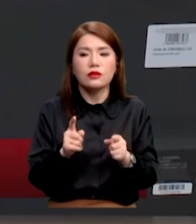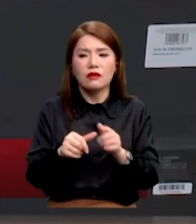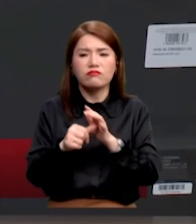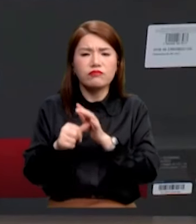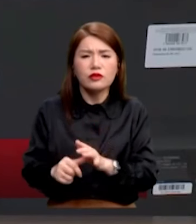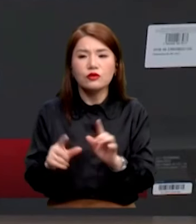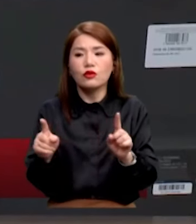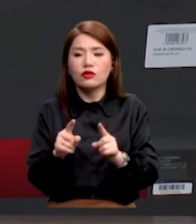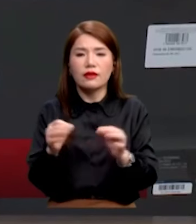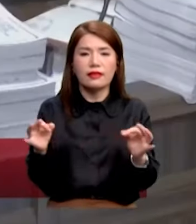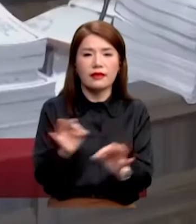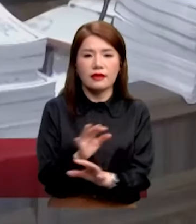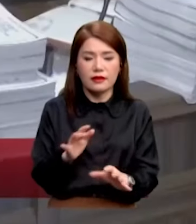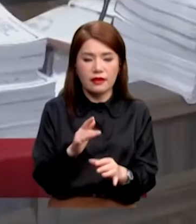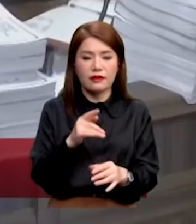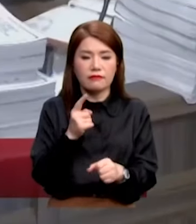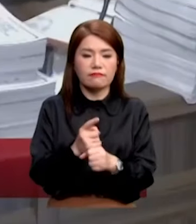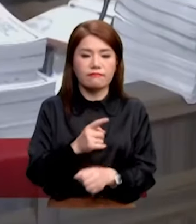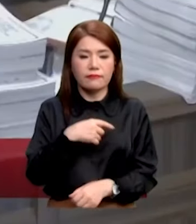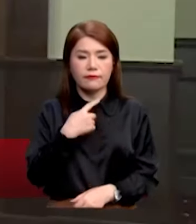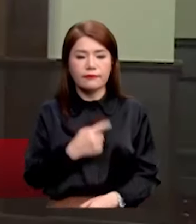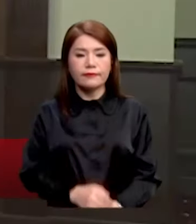жол берілмейтінін ескертеді.